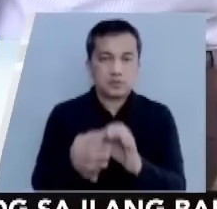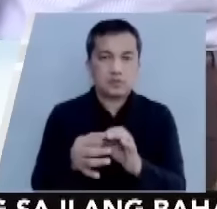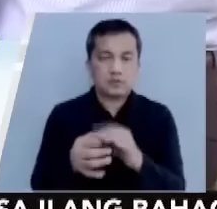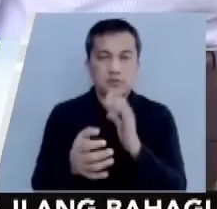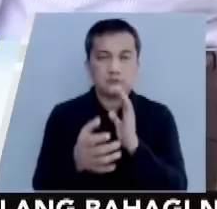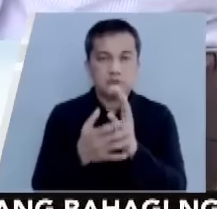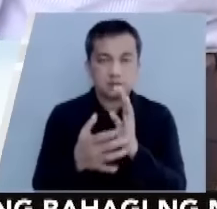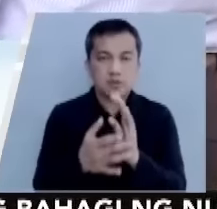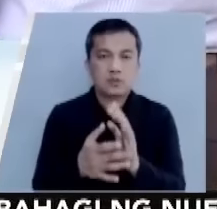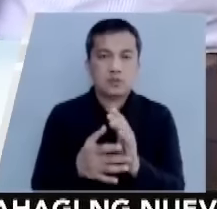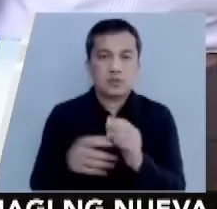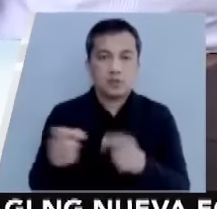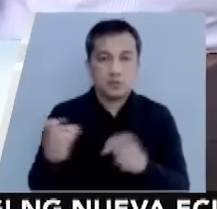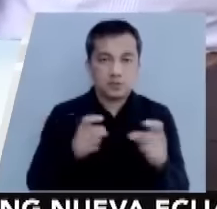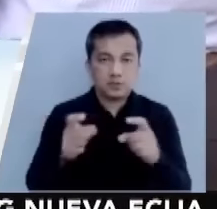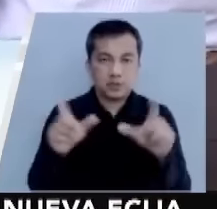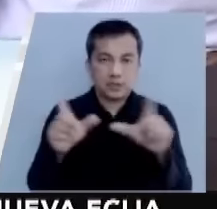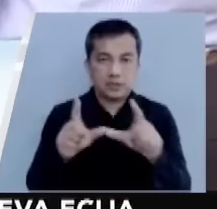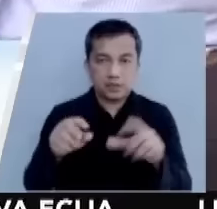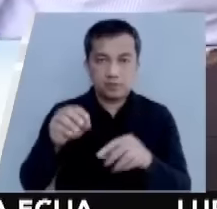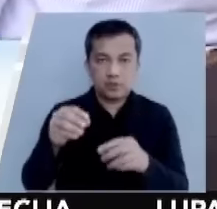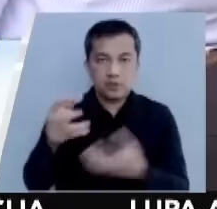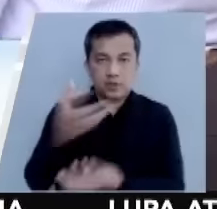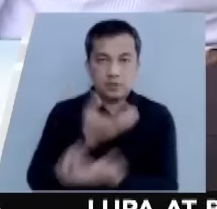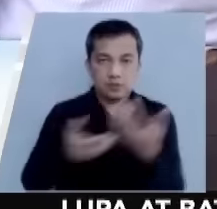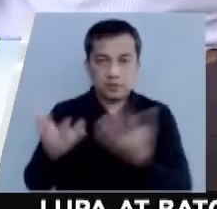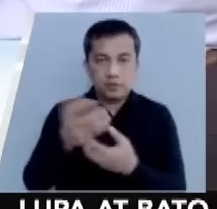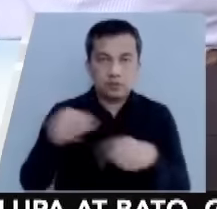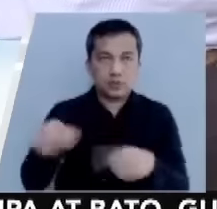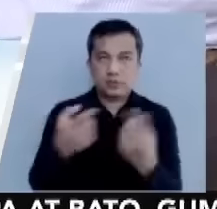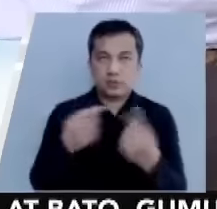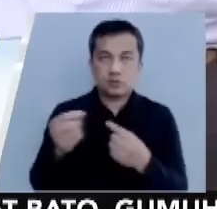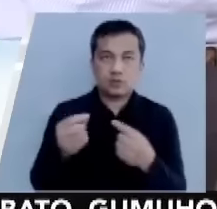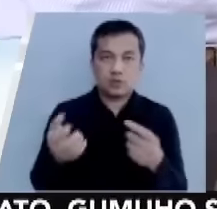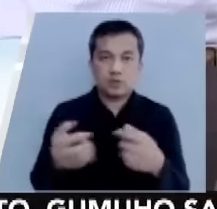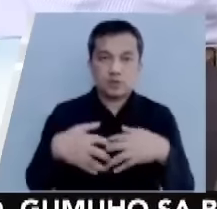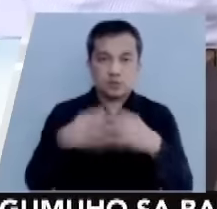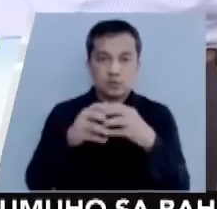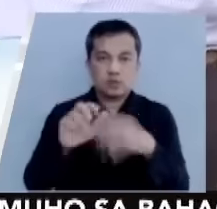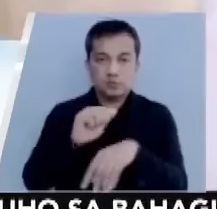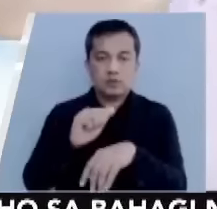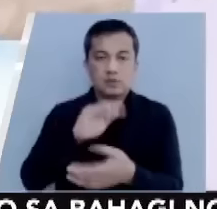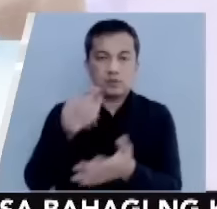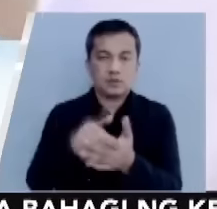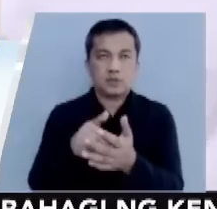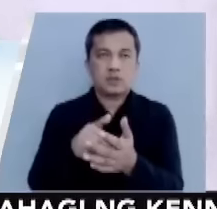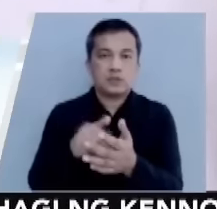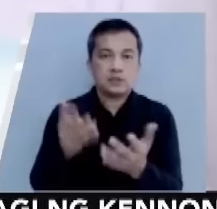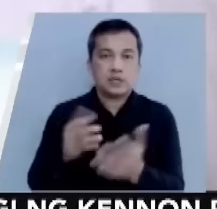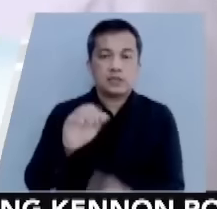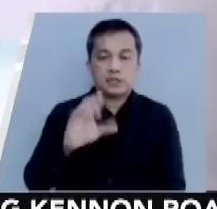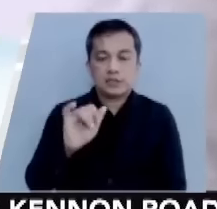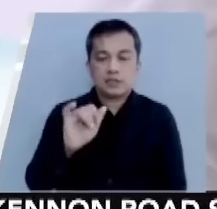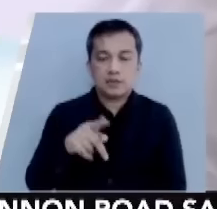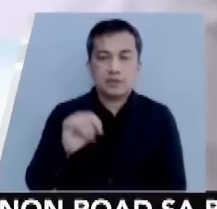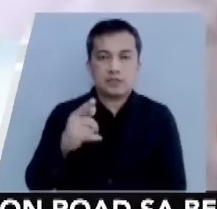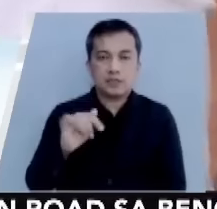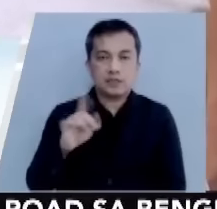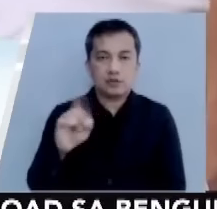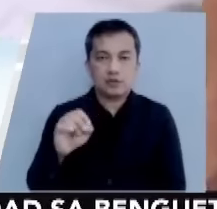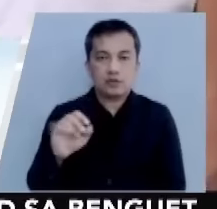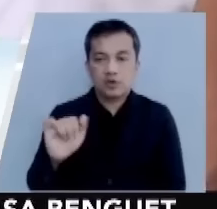ang palitan ng impormasyon gagawin dito sa itatayong Combined Coordination Center sa loob ng Camp Aguinaldo. Sina Austin at Chodoro ang